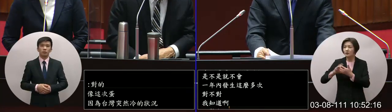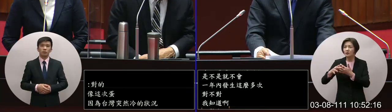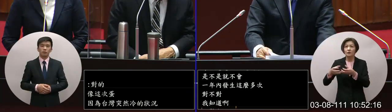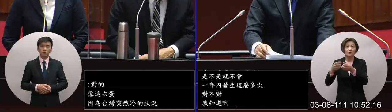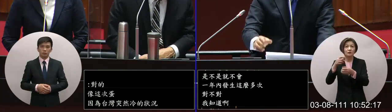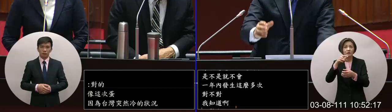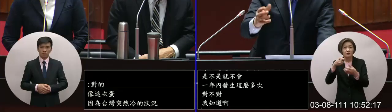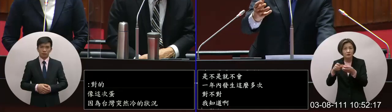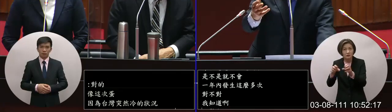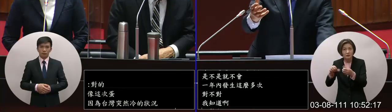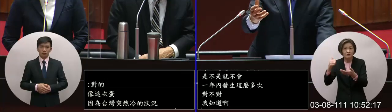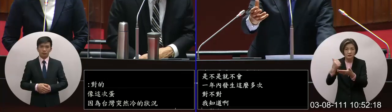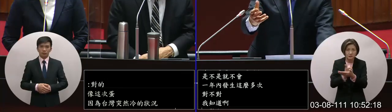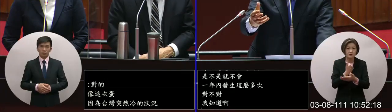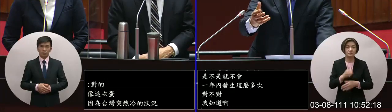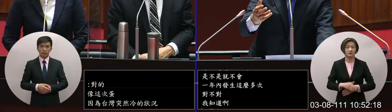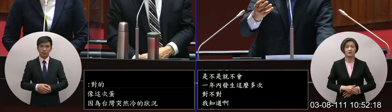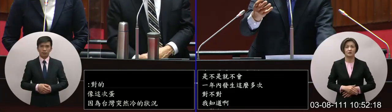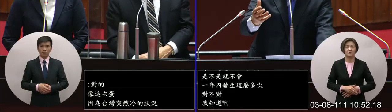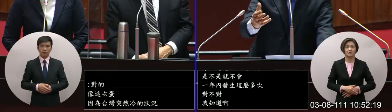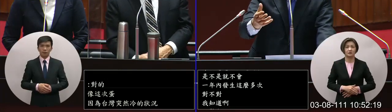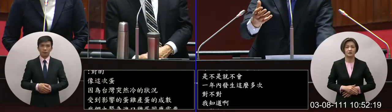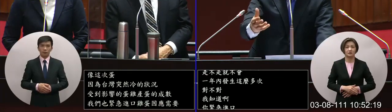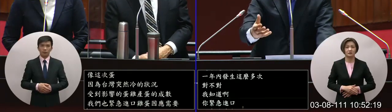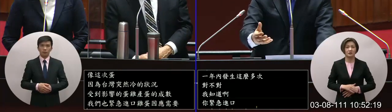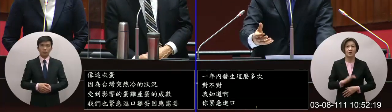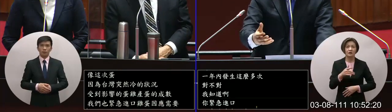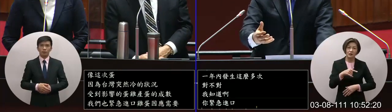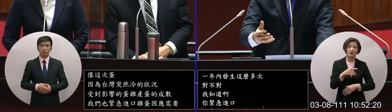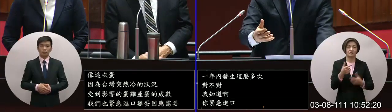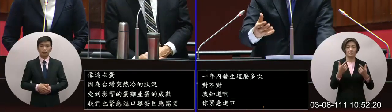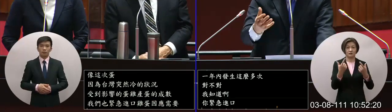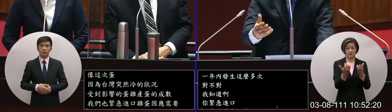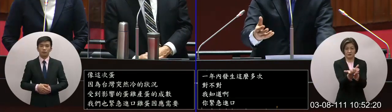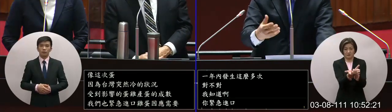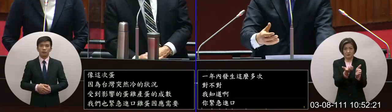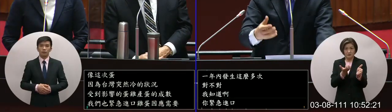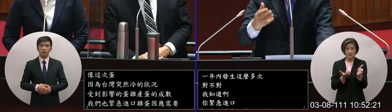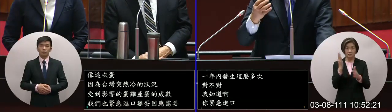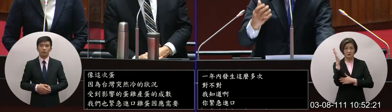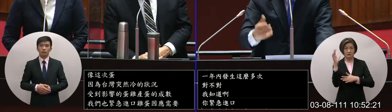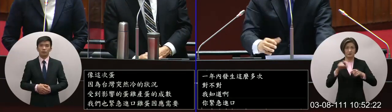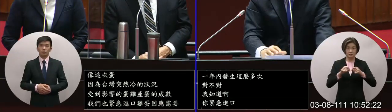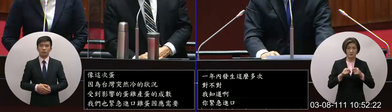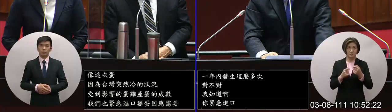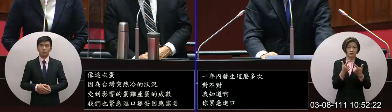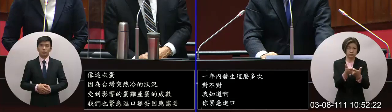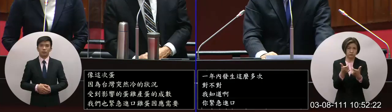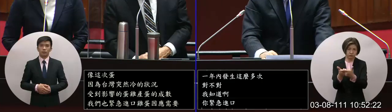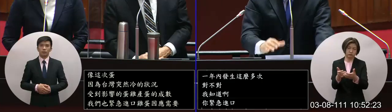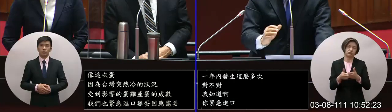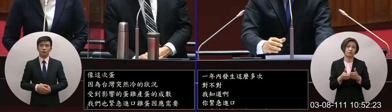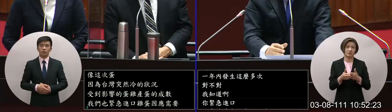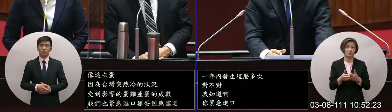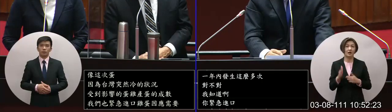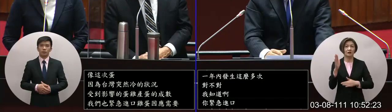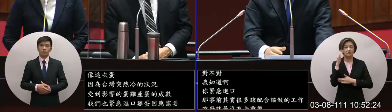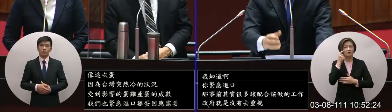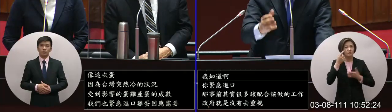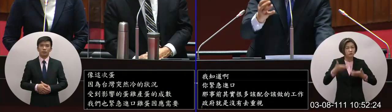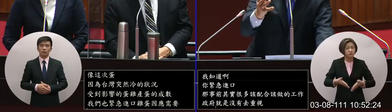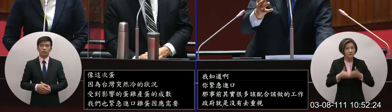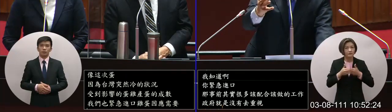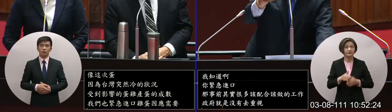哈，其实很多该配合该做的工作，政府就是没有去重视，才造成